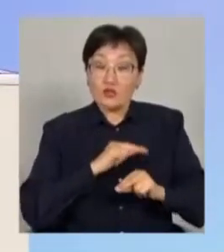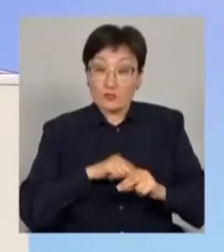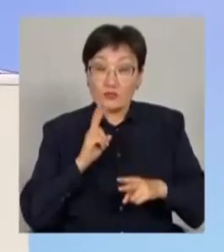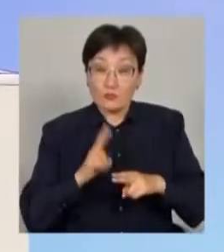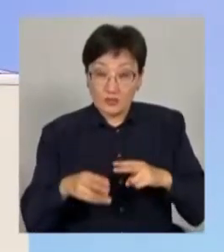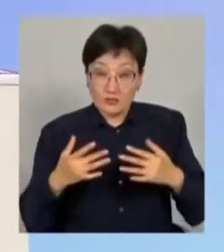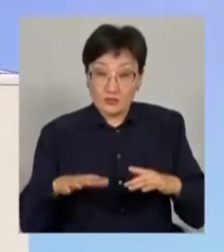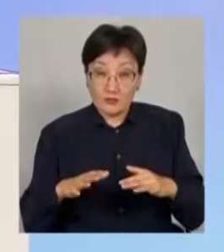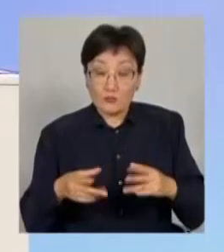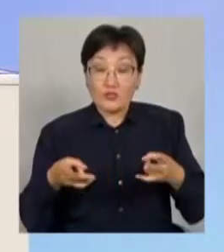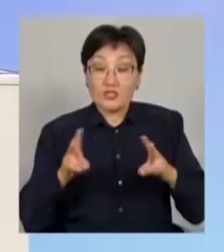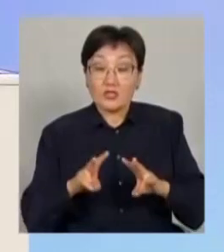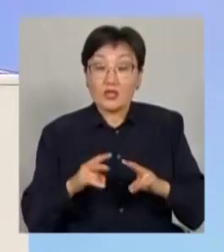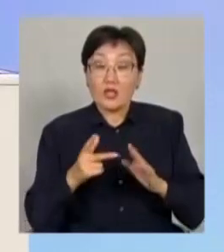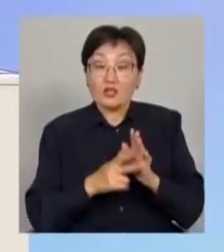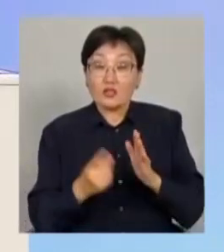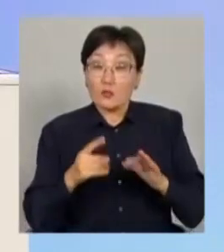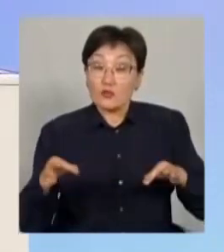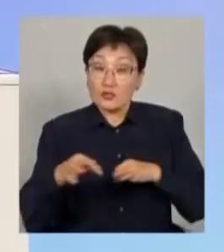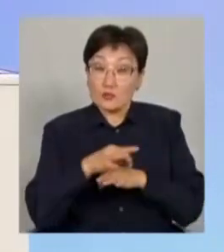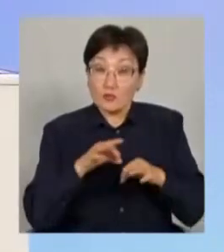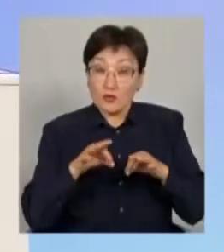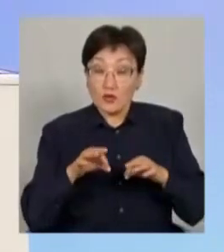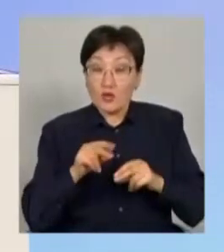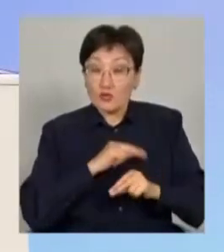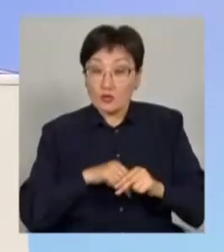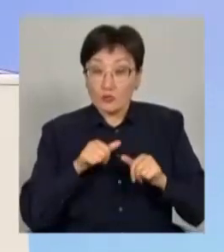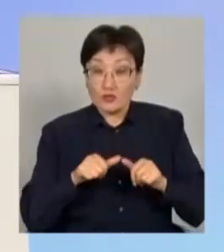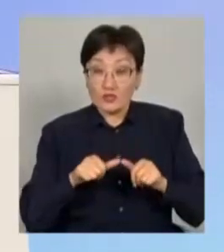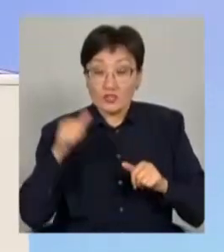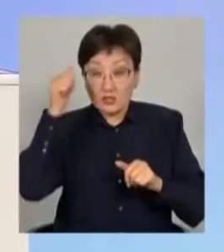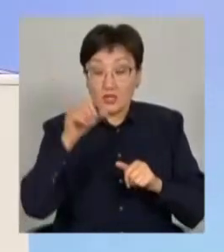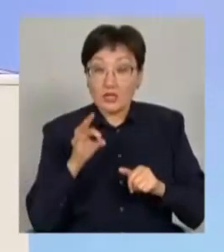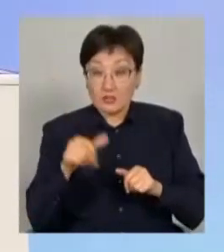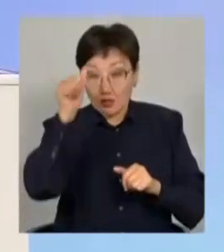бітірдік. Қалған 81 жоба жұмыстар осы жылдың қазан айының соңына дейін аяқталады.